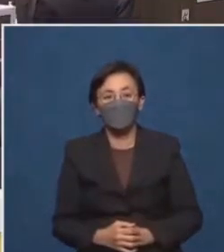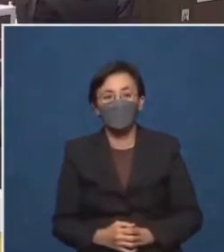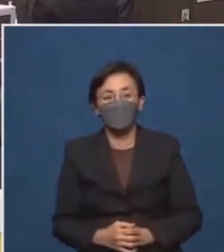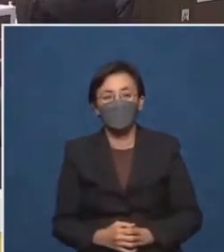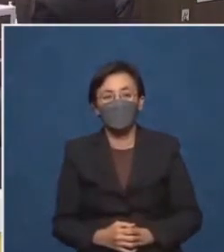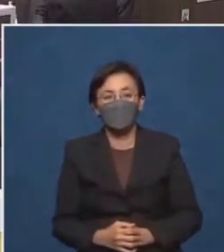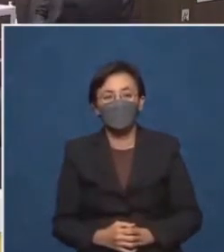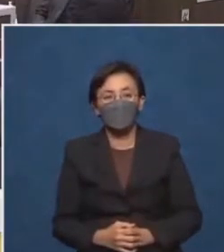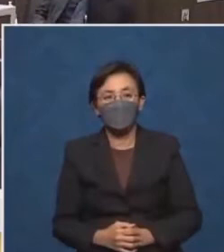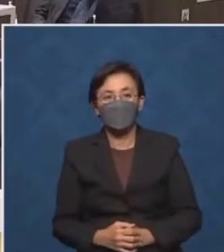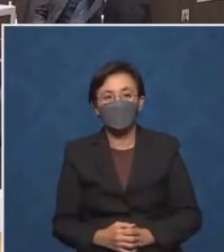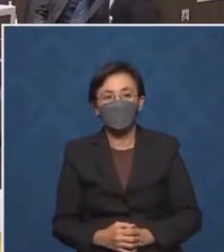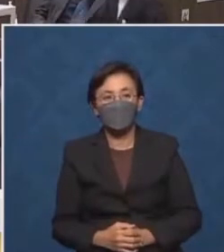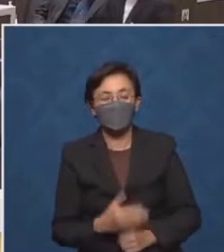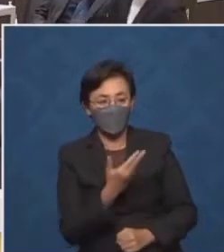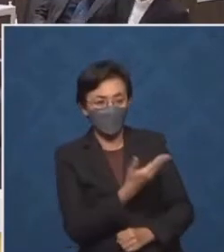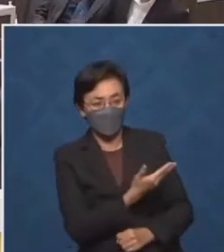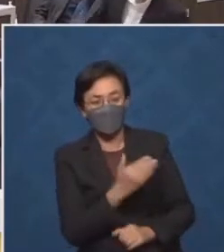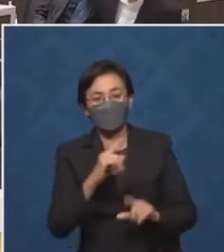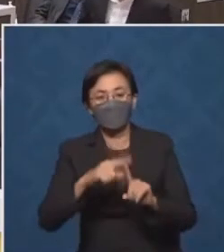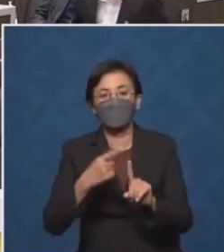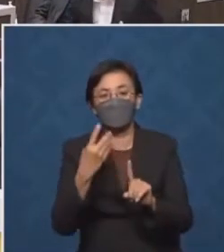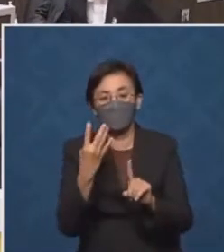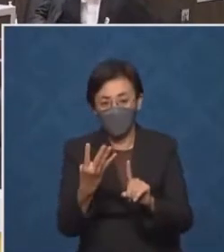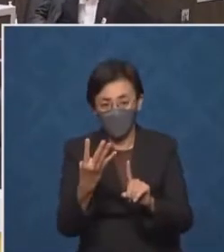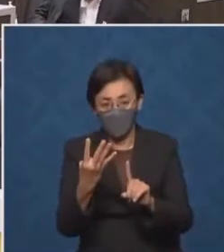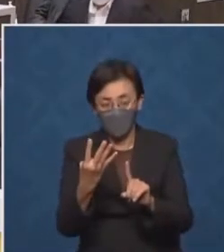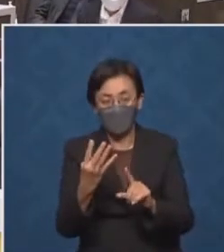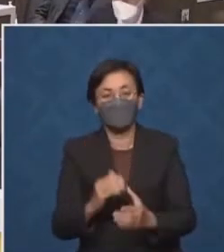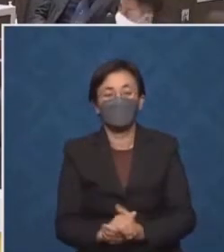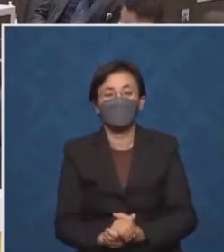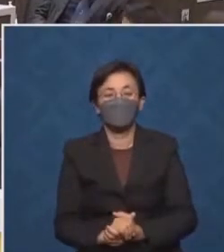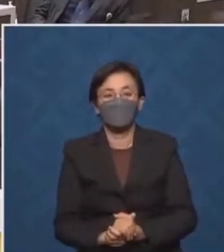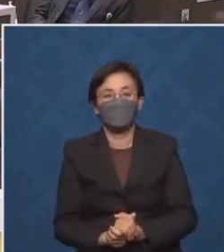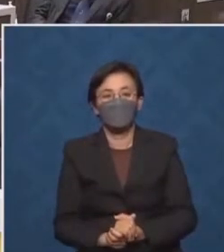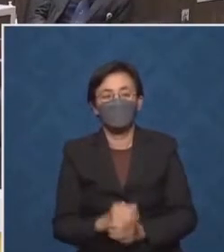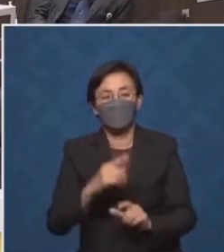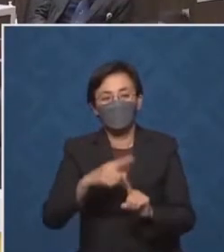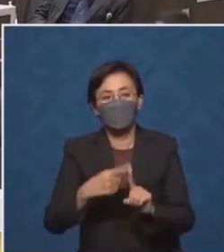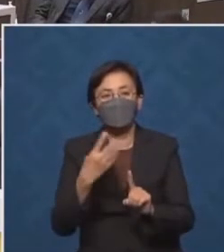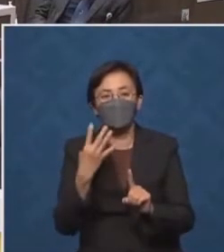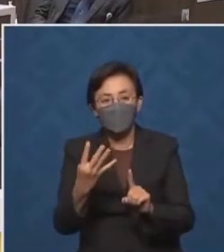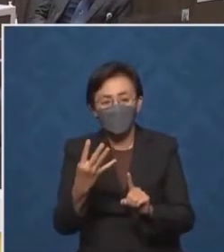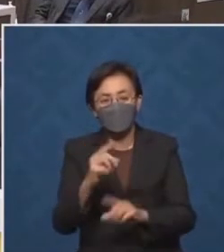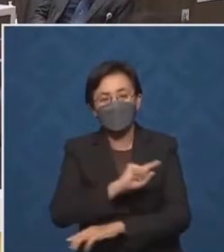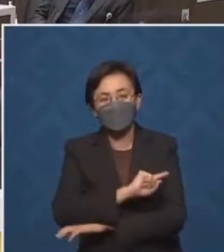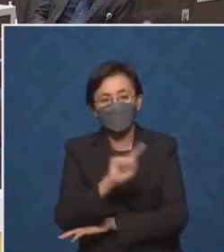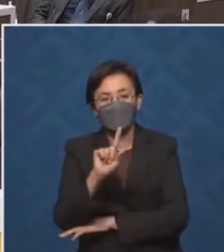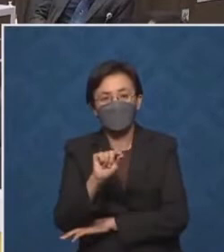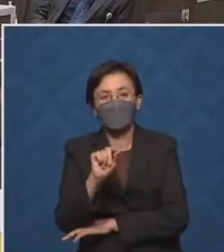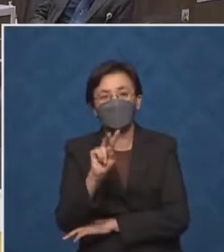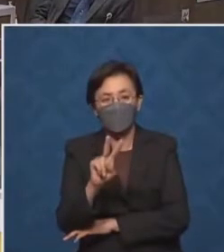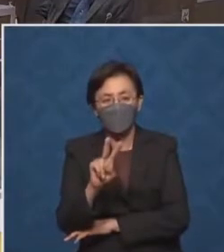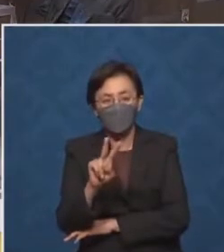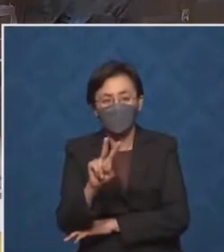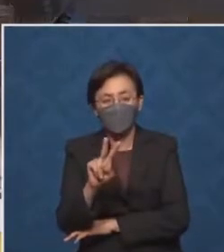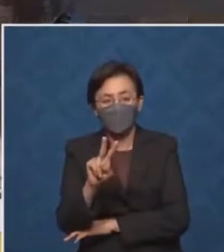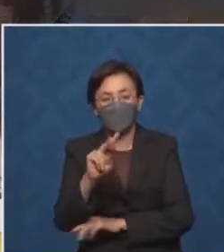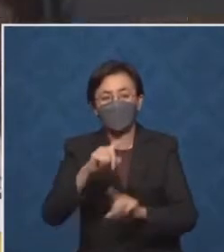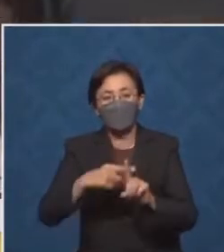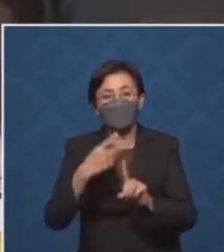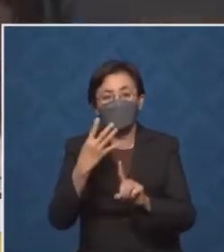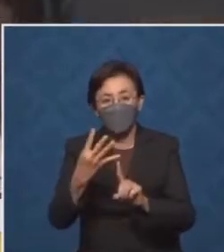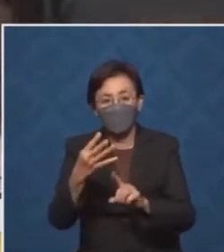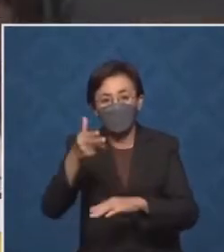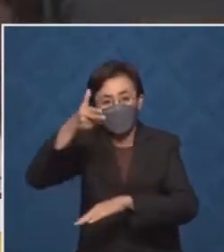เบื้องหน้าใเดอนเมศายน ในช่วงวนที่ 22 เมศาย